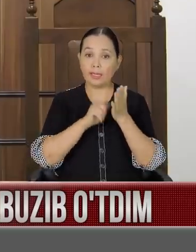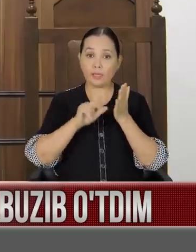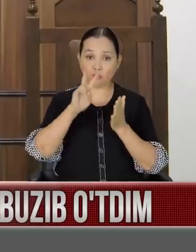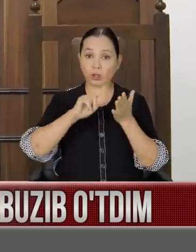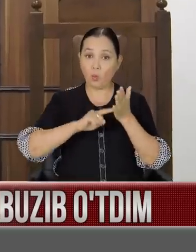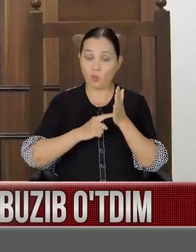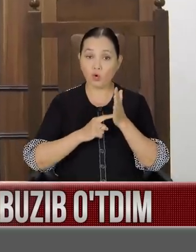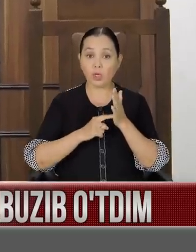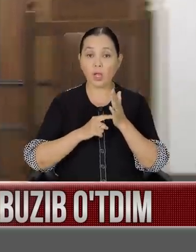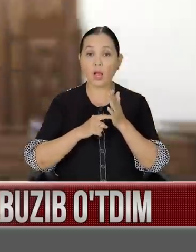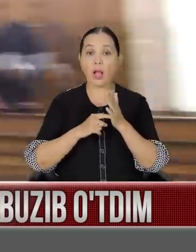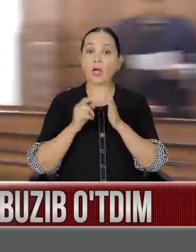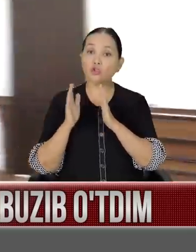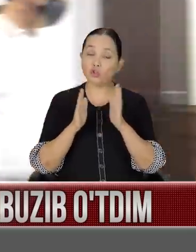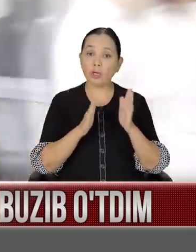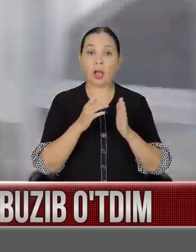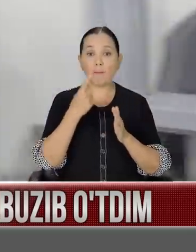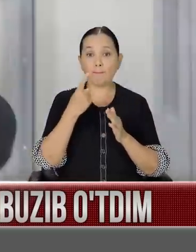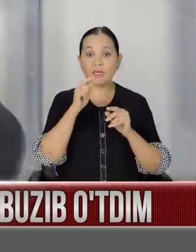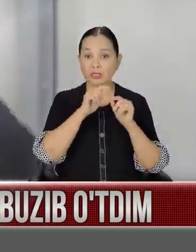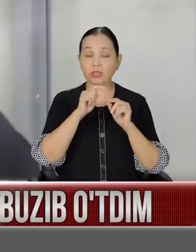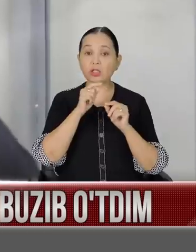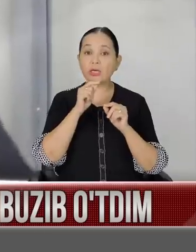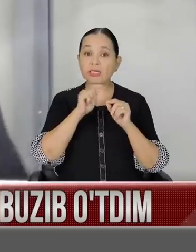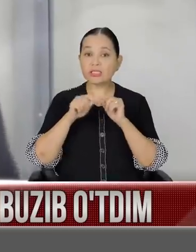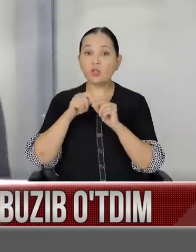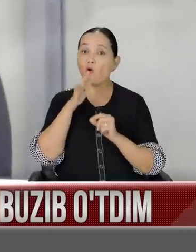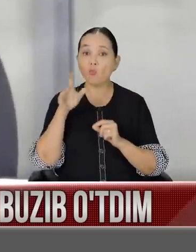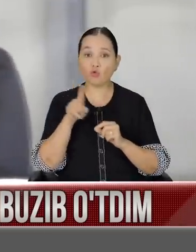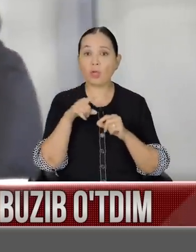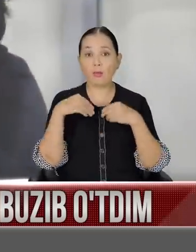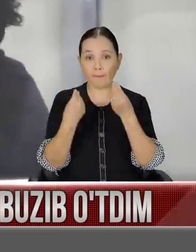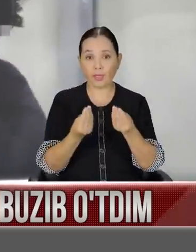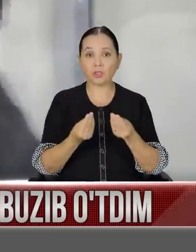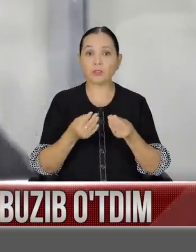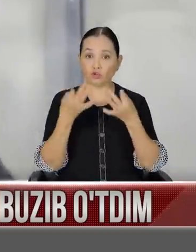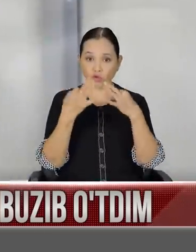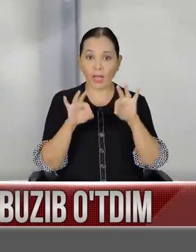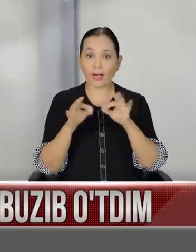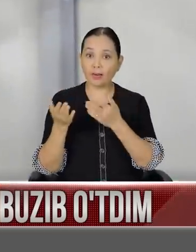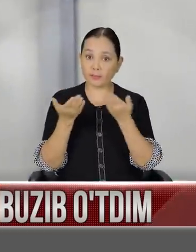72 moddasiga asosan hukm shartli hisoblanib, 1 yil sinov muddati belgilandi. Bo'ldi, chiqarildi.